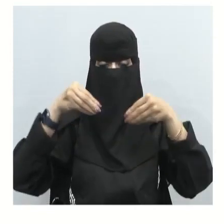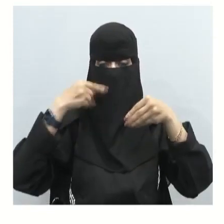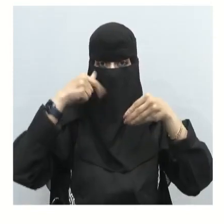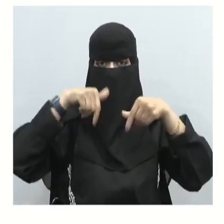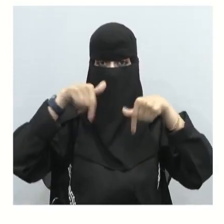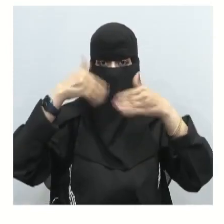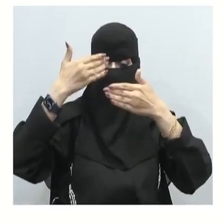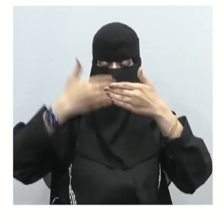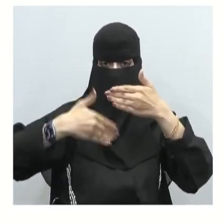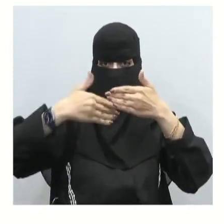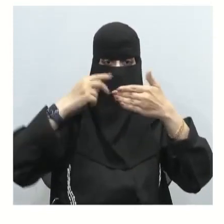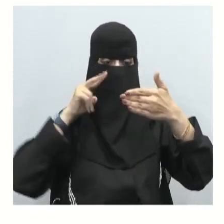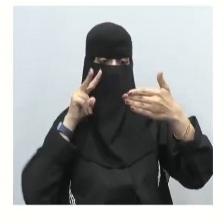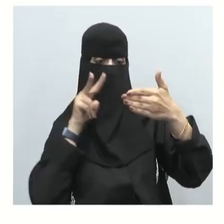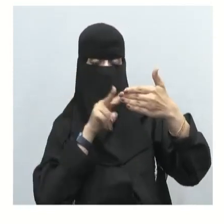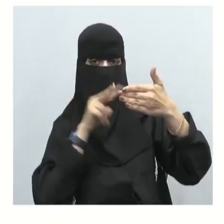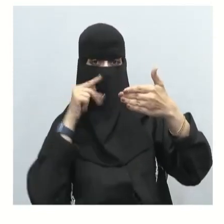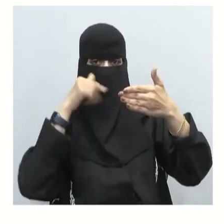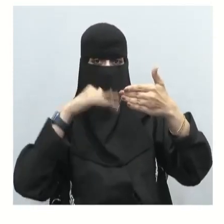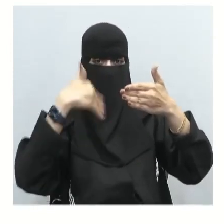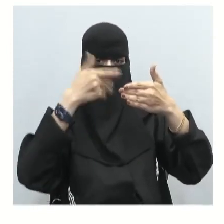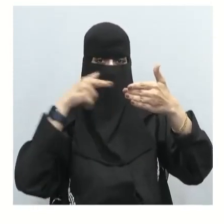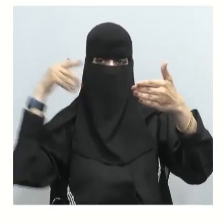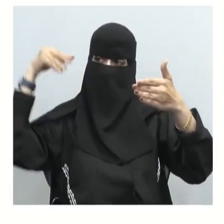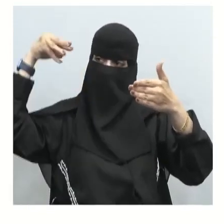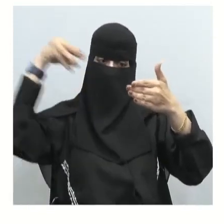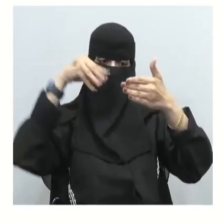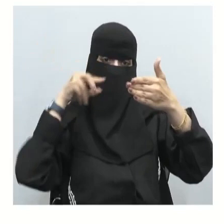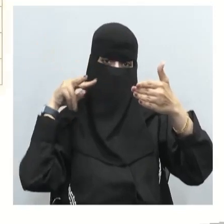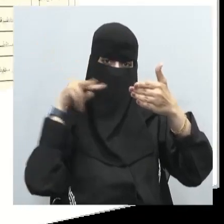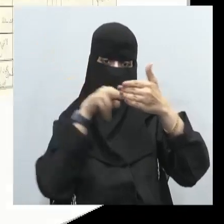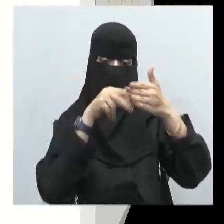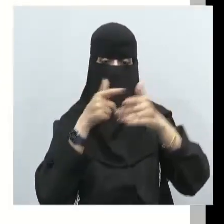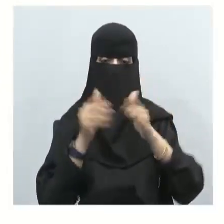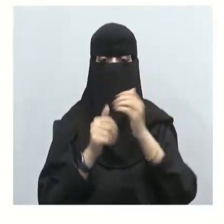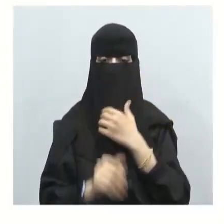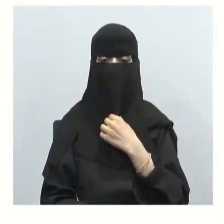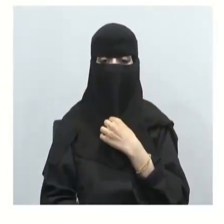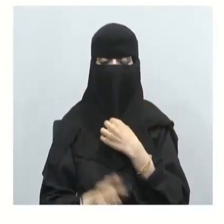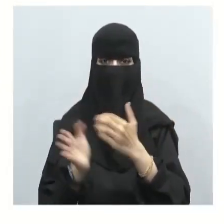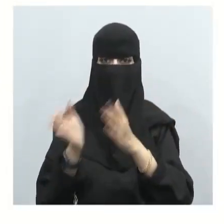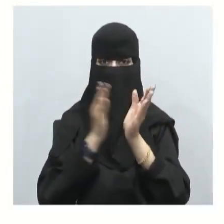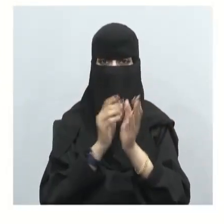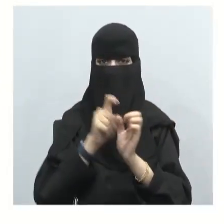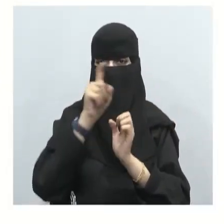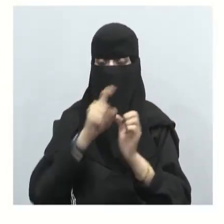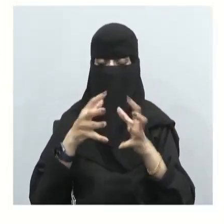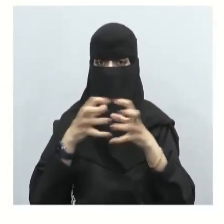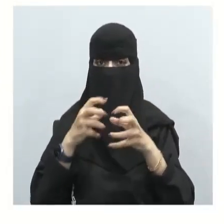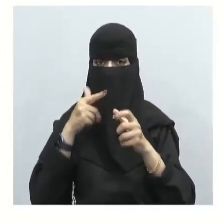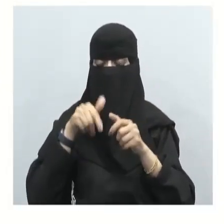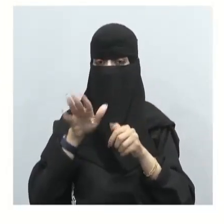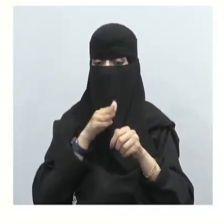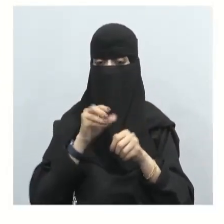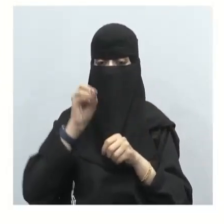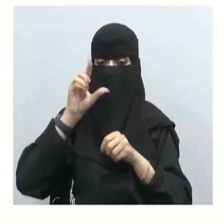سيكون البلاستيك مرئيا عند تعامد محوري الاستقطاب المرشحين ننتقل لاسئله التحليل هل